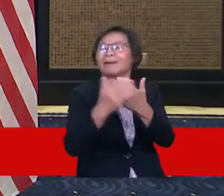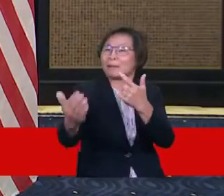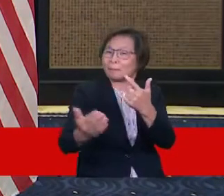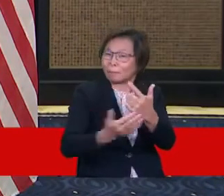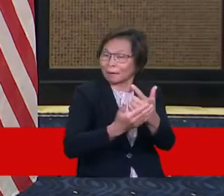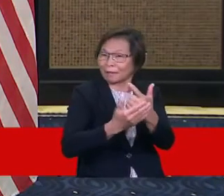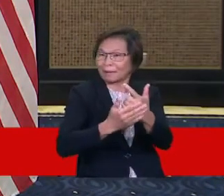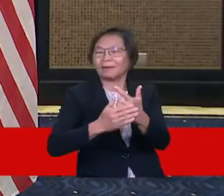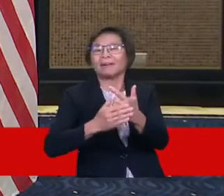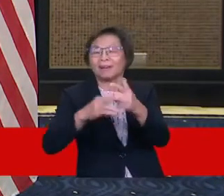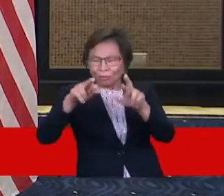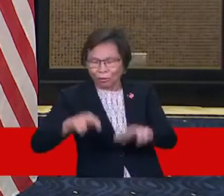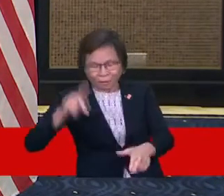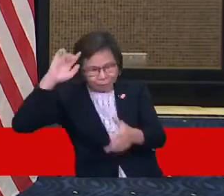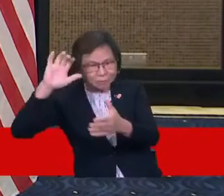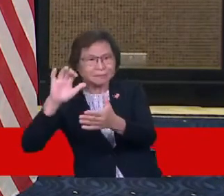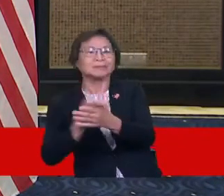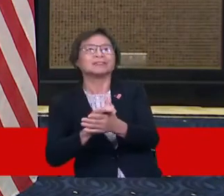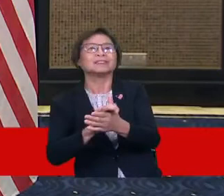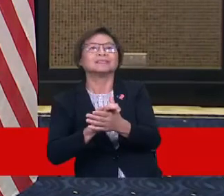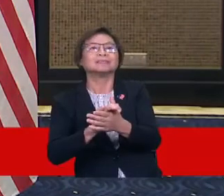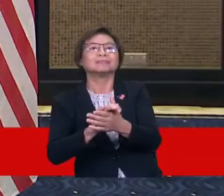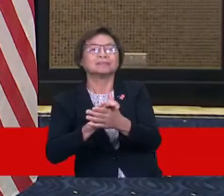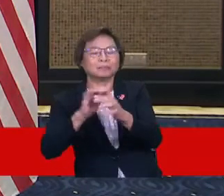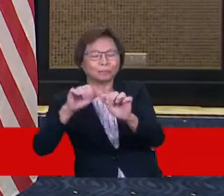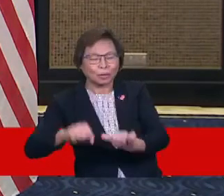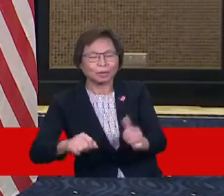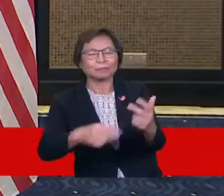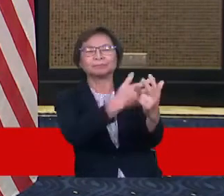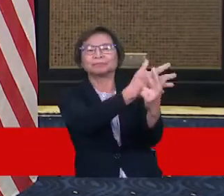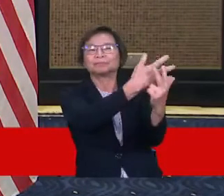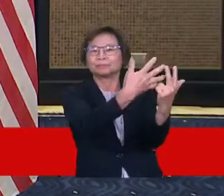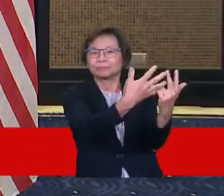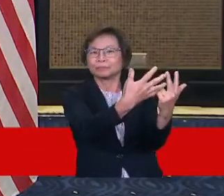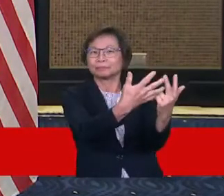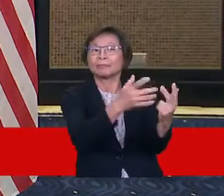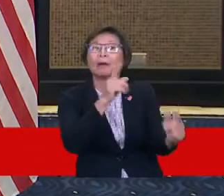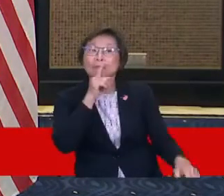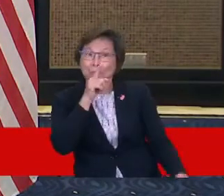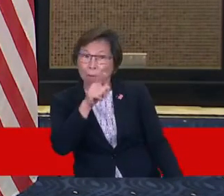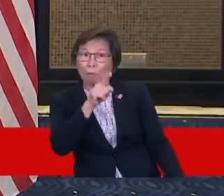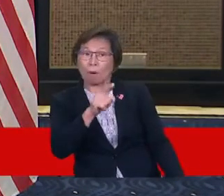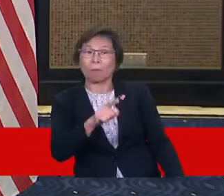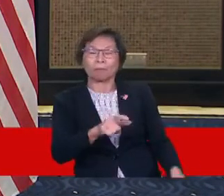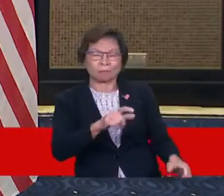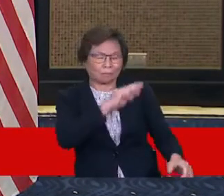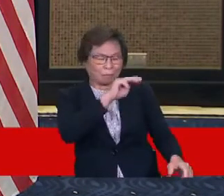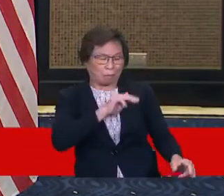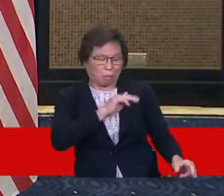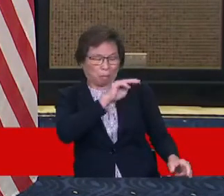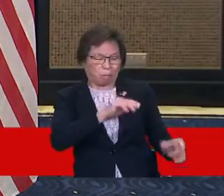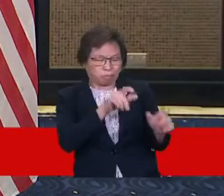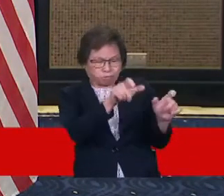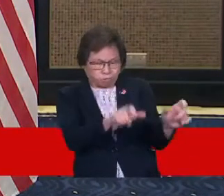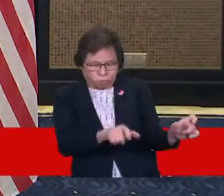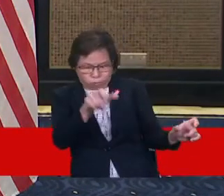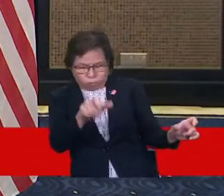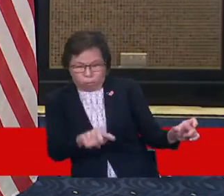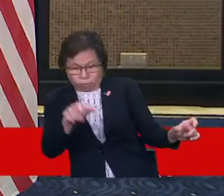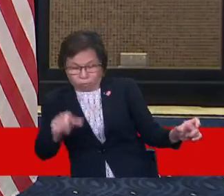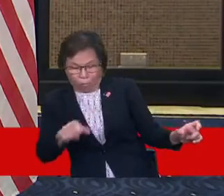Tia Kinan rakyat Hai sesungguhnya barisan kabinet ini juga mengambil pendekatan baru